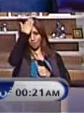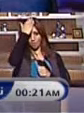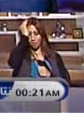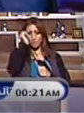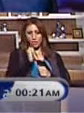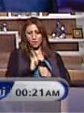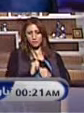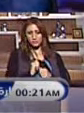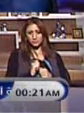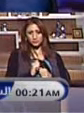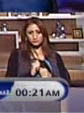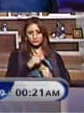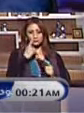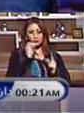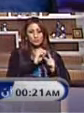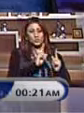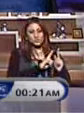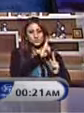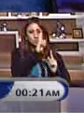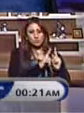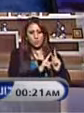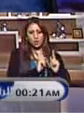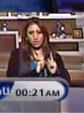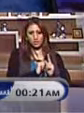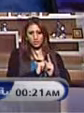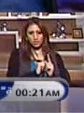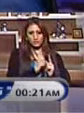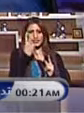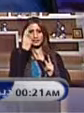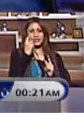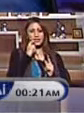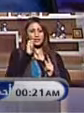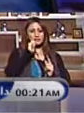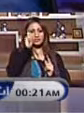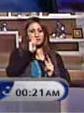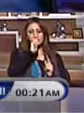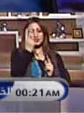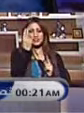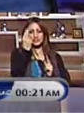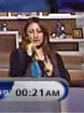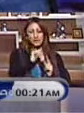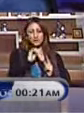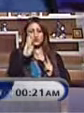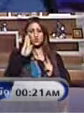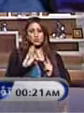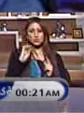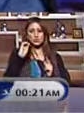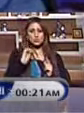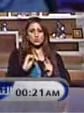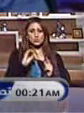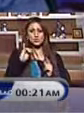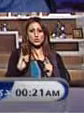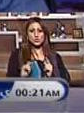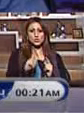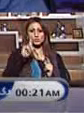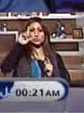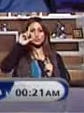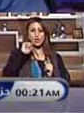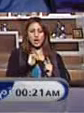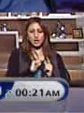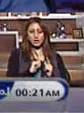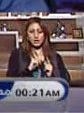اخلع انزع لسهيل يتيه السنتين اللي من الايه من الامام فلا يقوم عليك خطيبا بعد